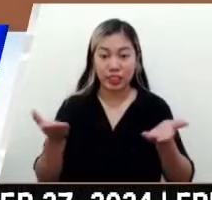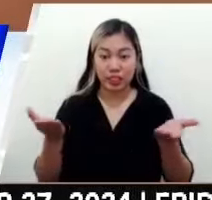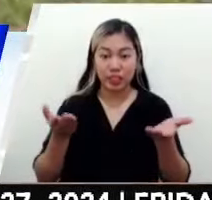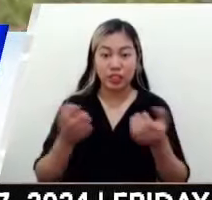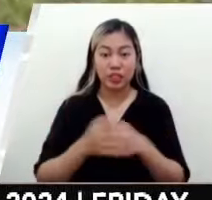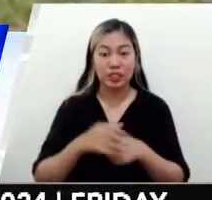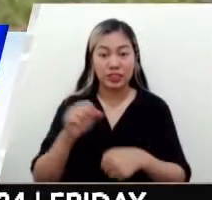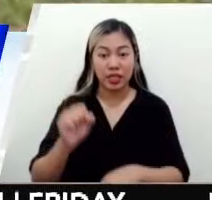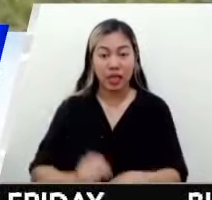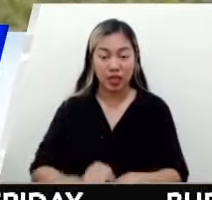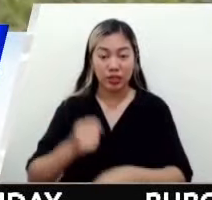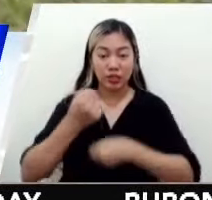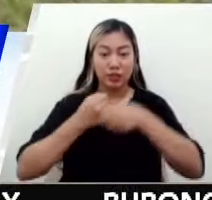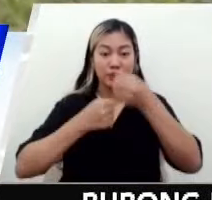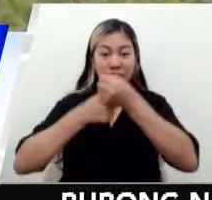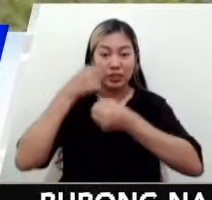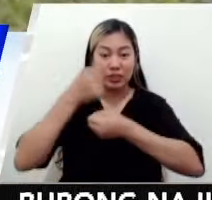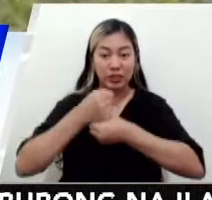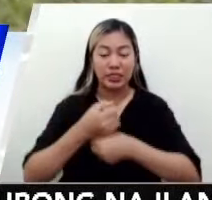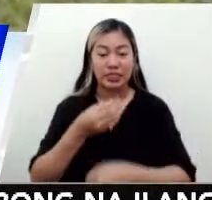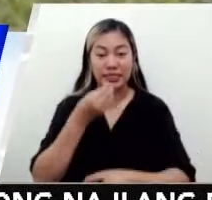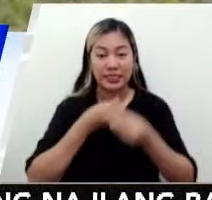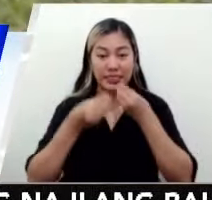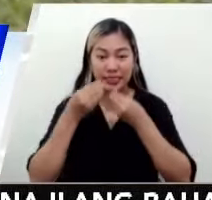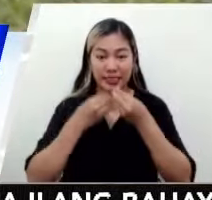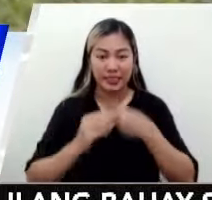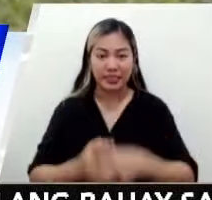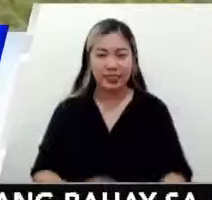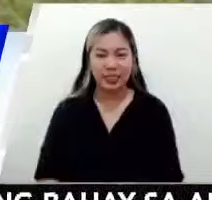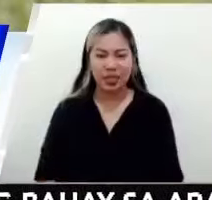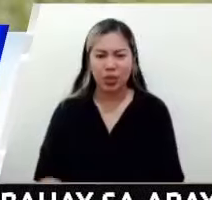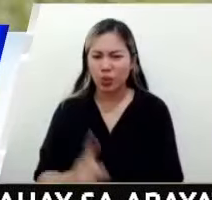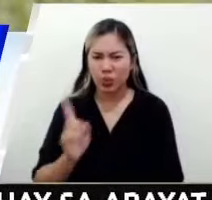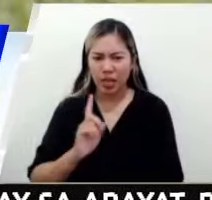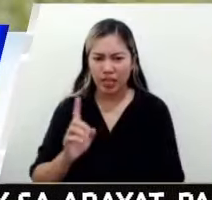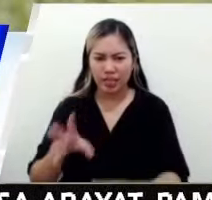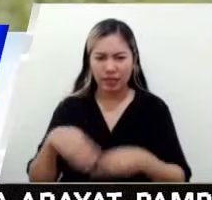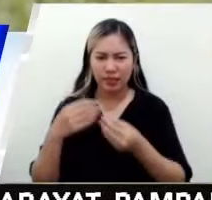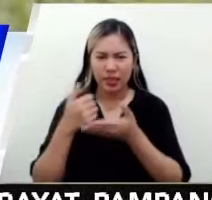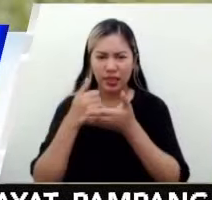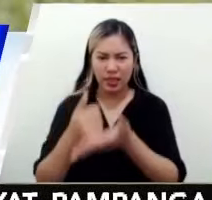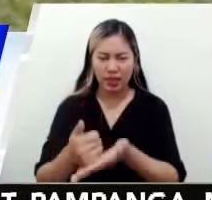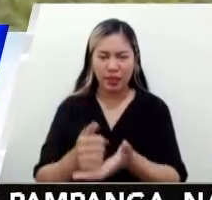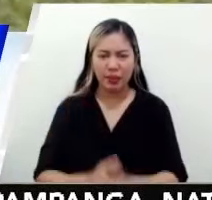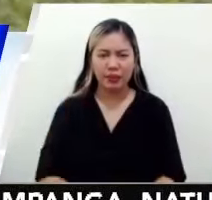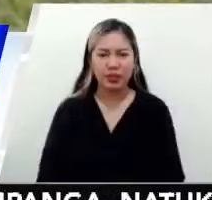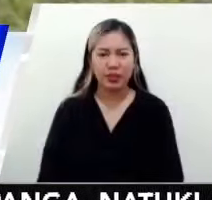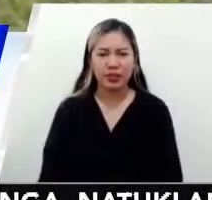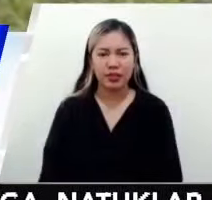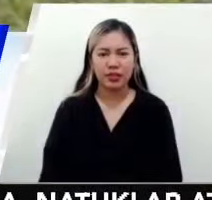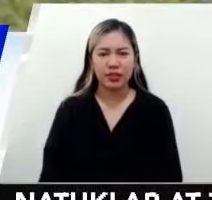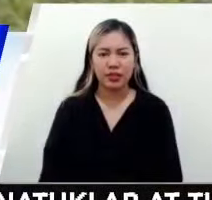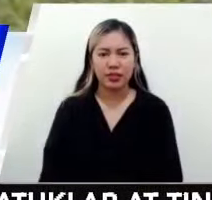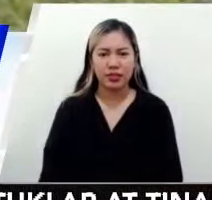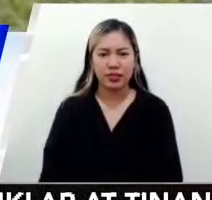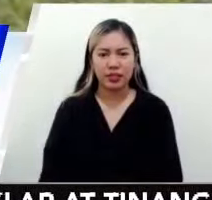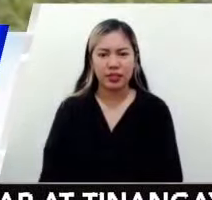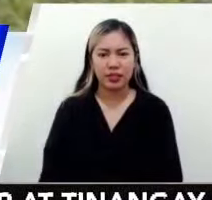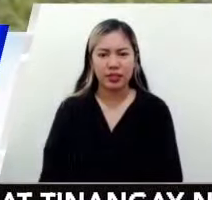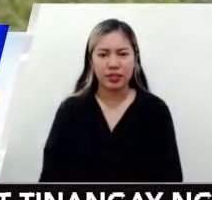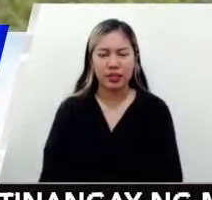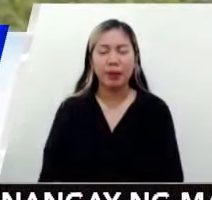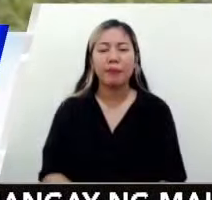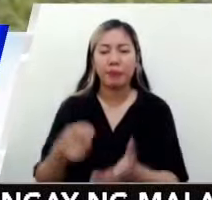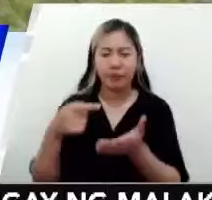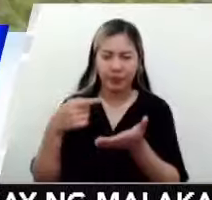madla. Ano pa po yung nagbibigay na tulong sa inyo dyan mula sa APAN? Pampagdagdag allowance po, bayad sa utang. Bayad sa utang?